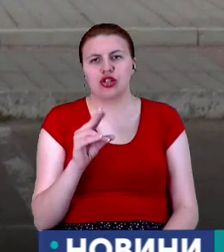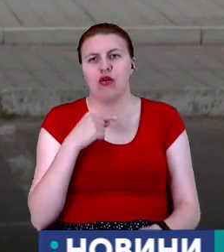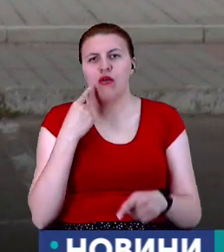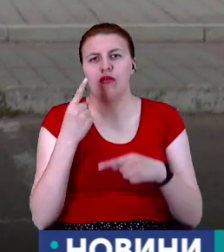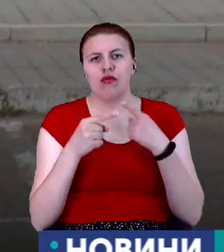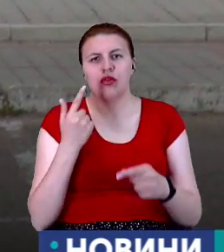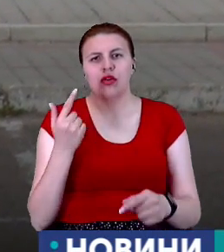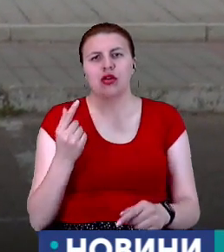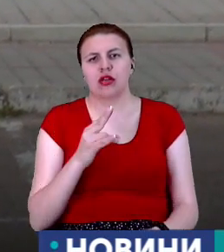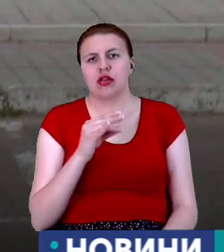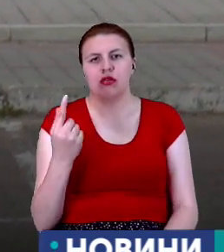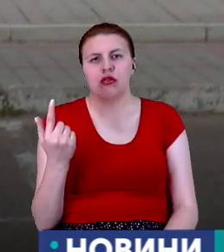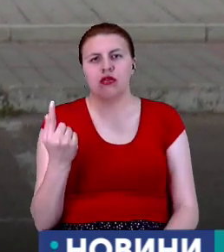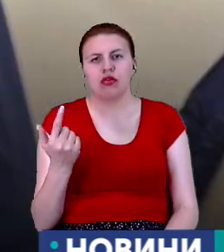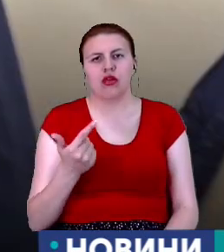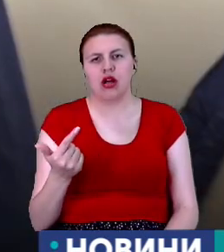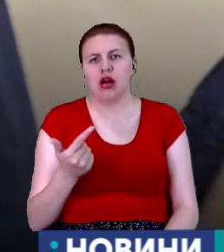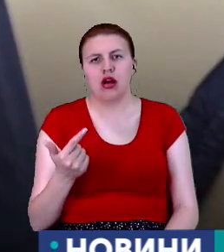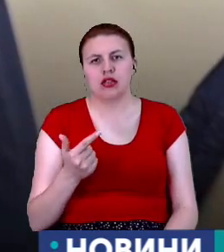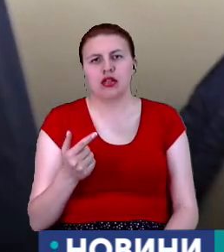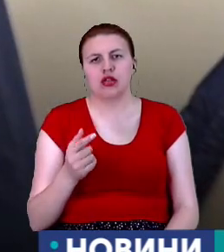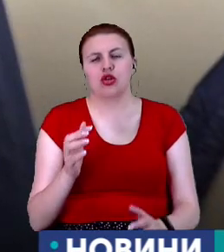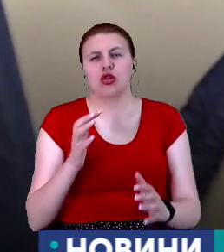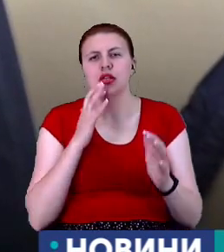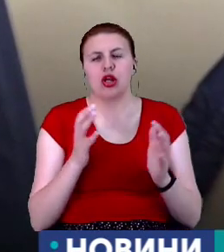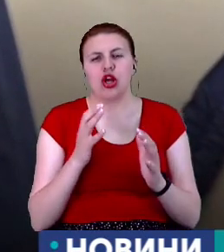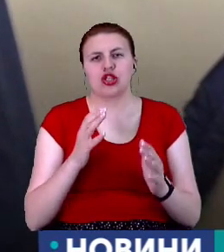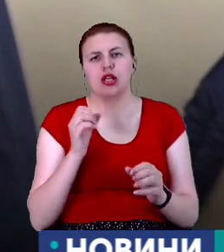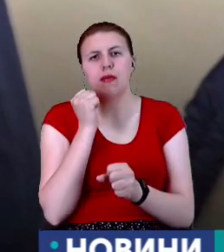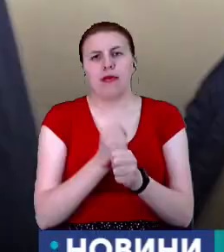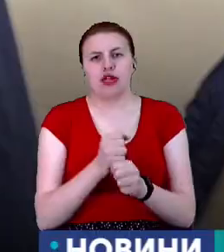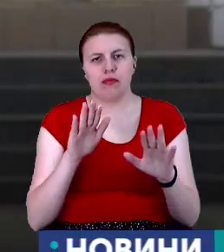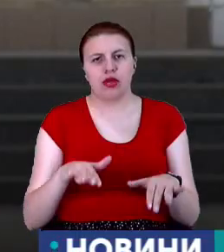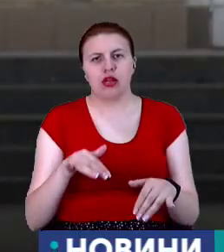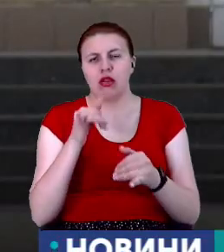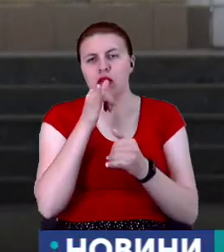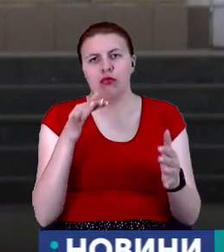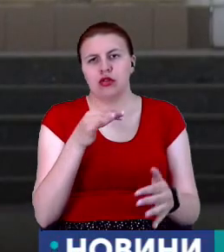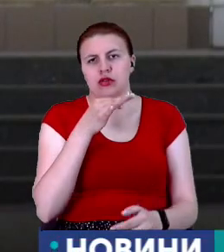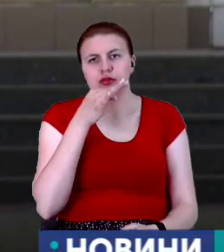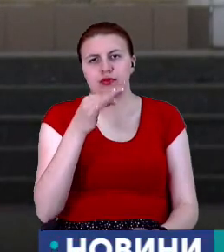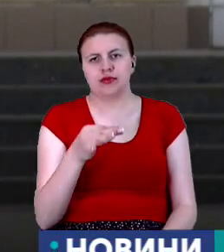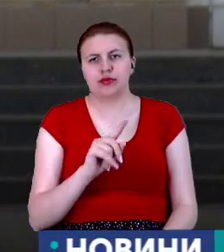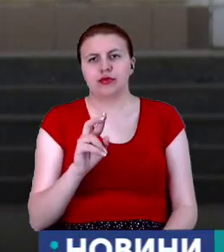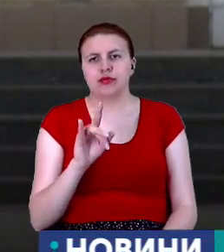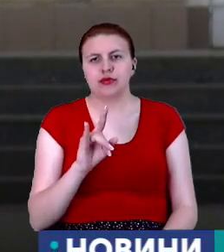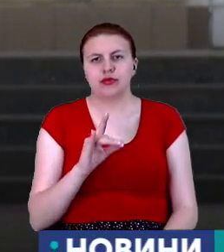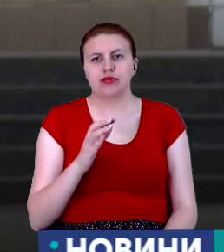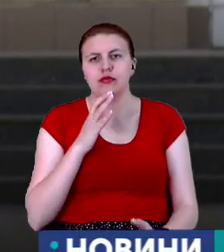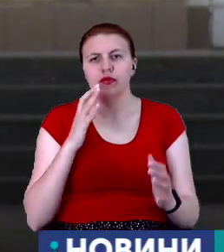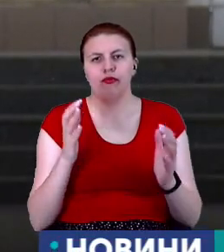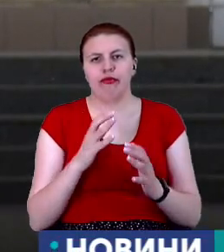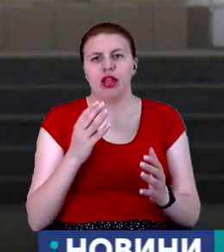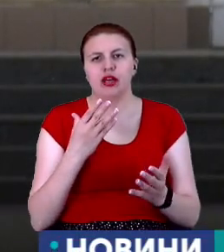збереження робочих місць та заробітної плати працівникам аварійної служби наразі немає. Щоб вони зберігали свої штатні